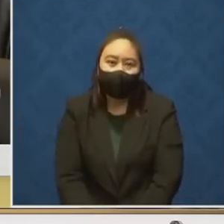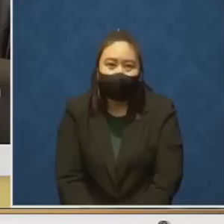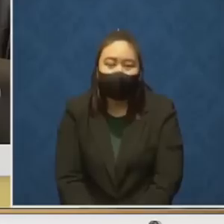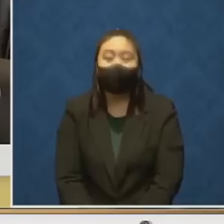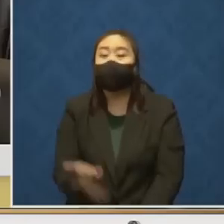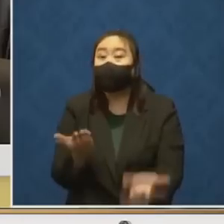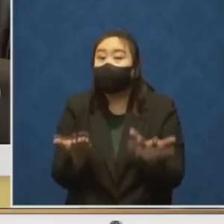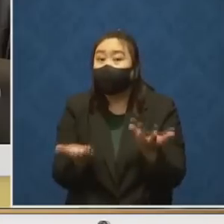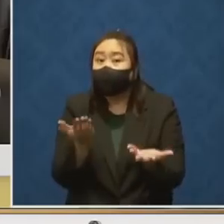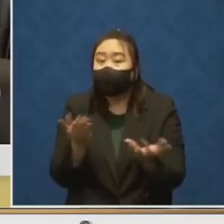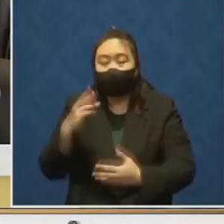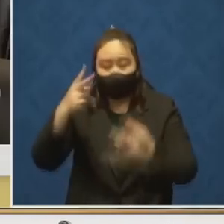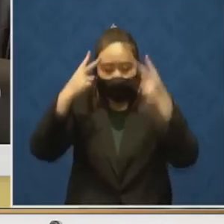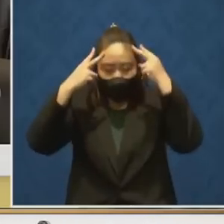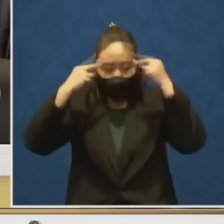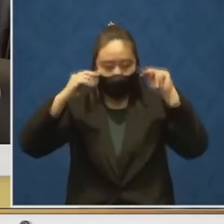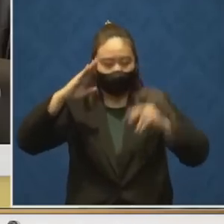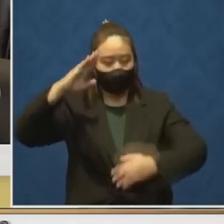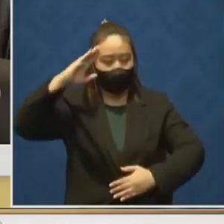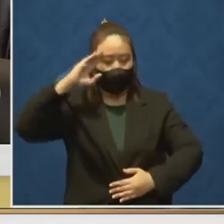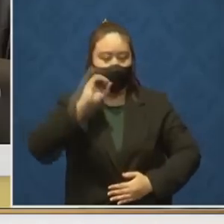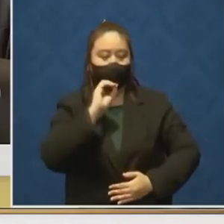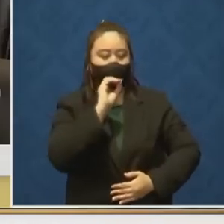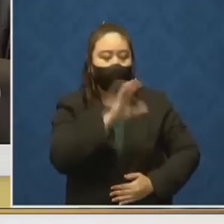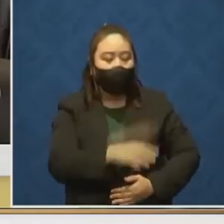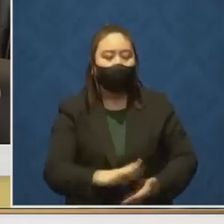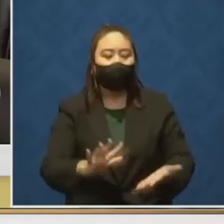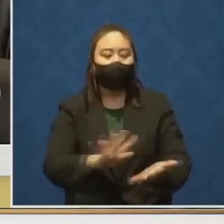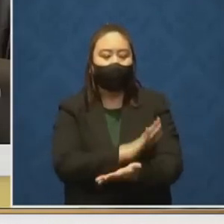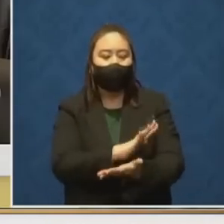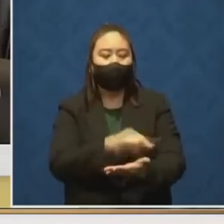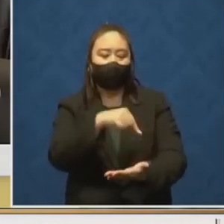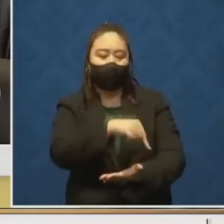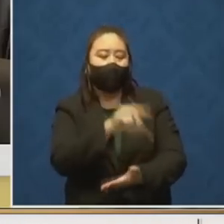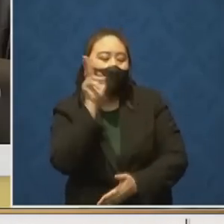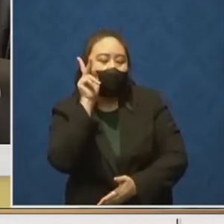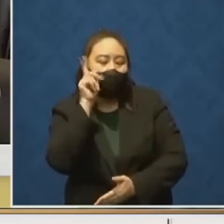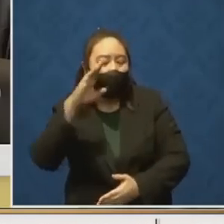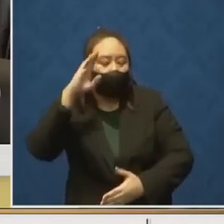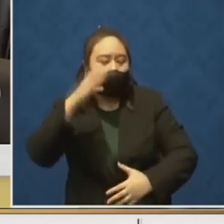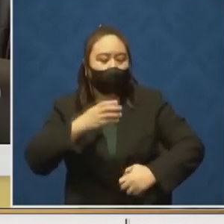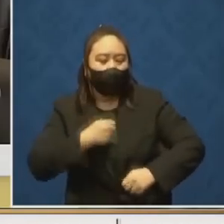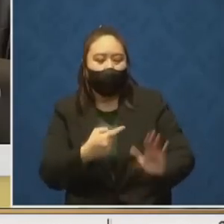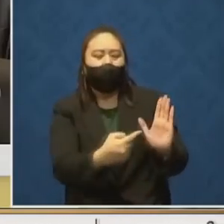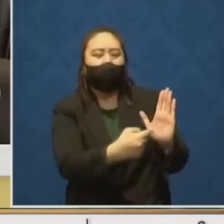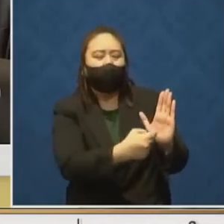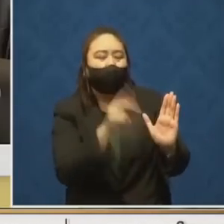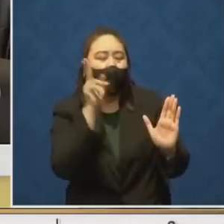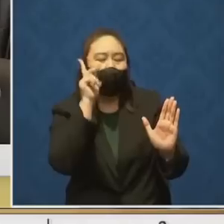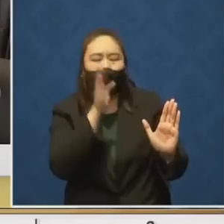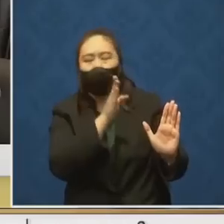หรอผลเอกประยุตจะบอกว่าเอกสารข่าวของกองทะบวกเป็น fake news